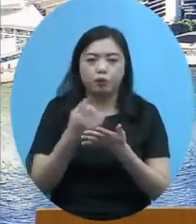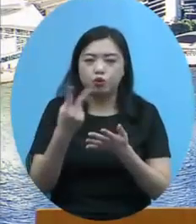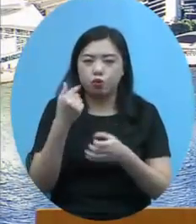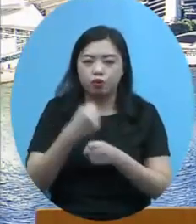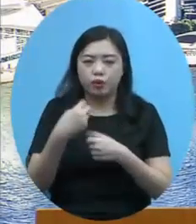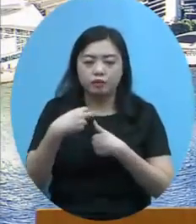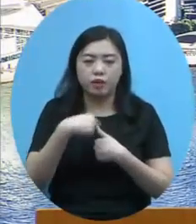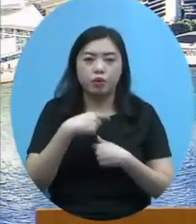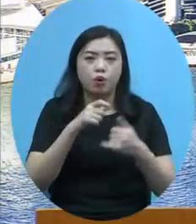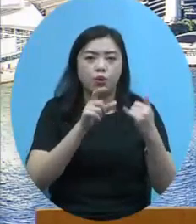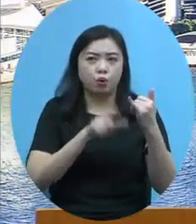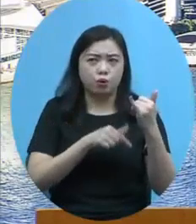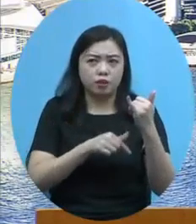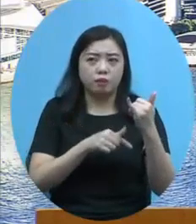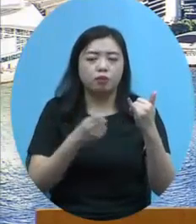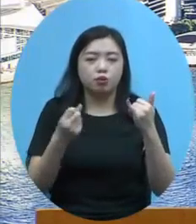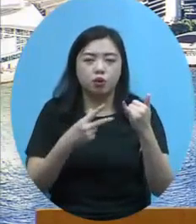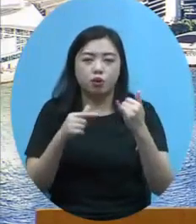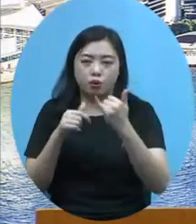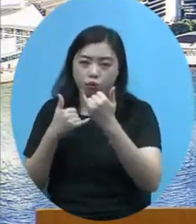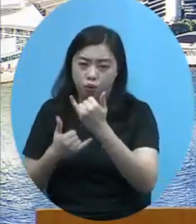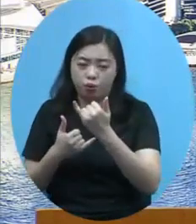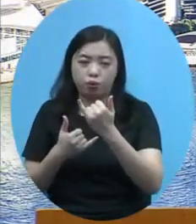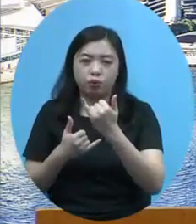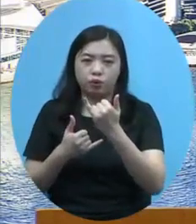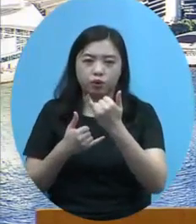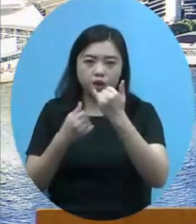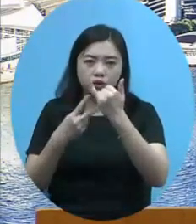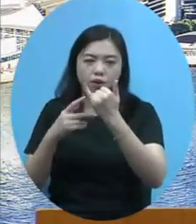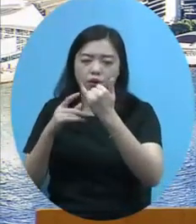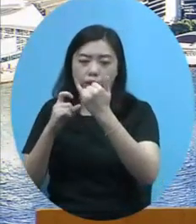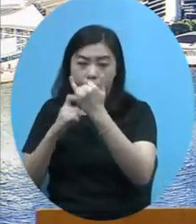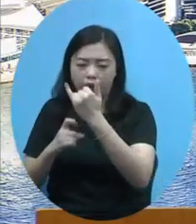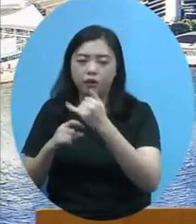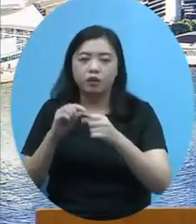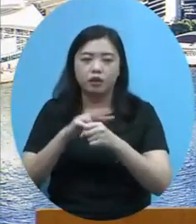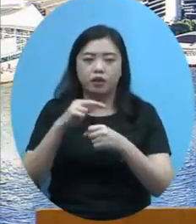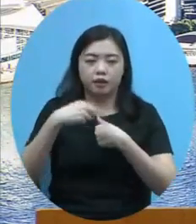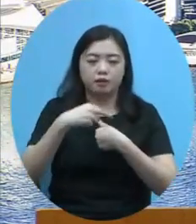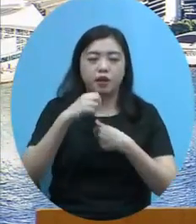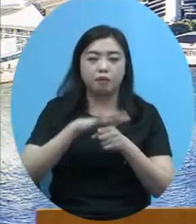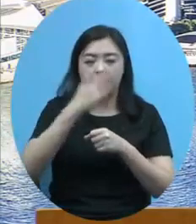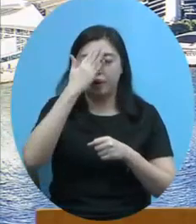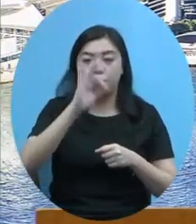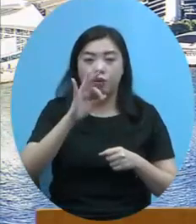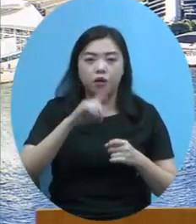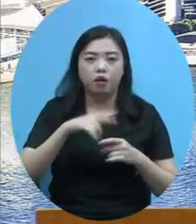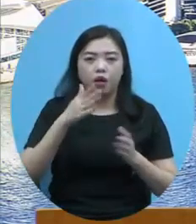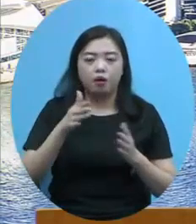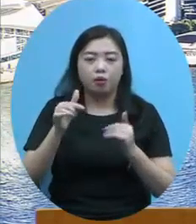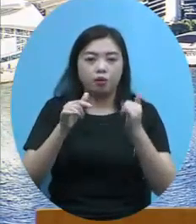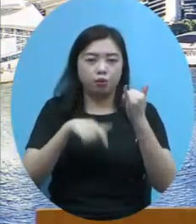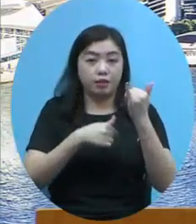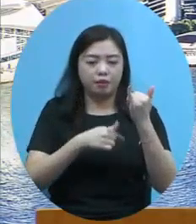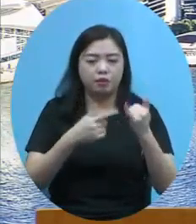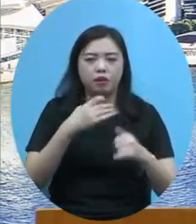月10號同埋喺6月6號同埋6月9號咧都係陰性嘅。咁佢喺6月10號出現即係輕微嘅喉嚨